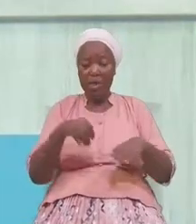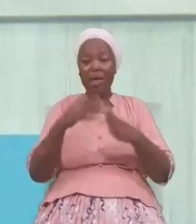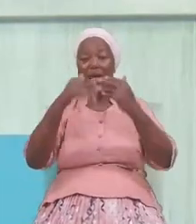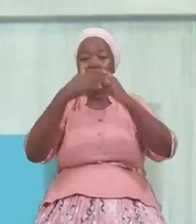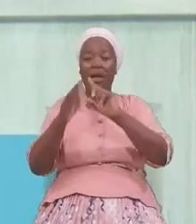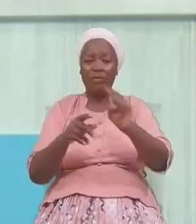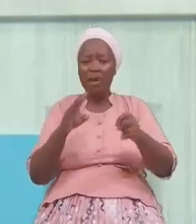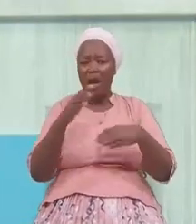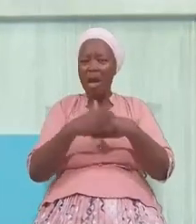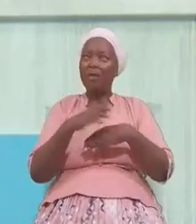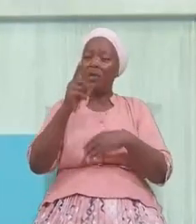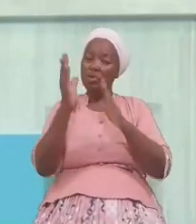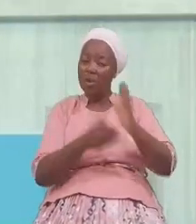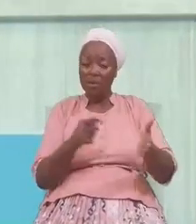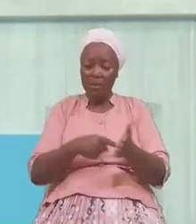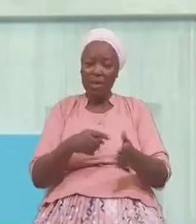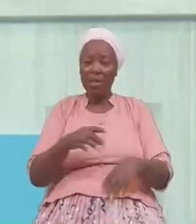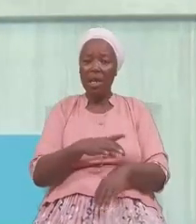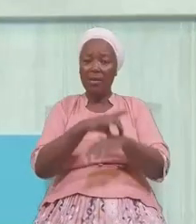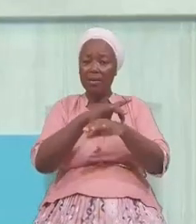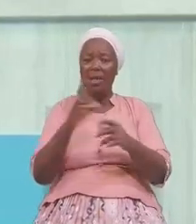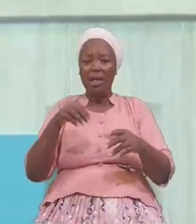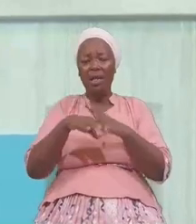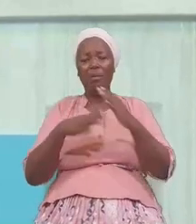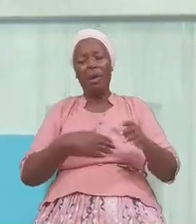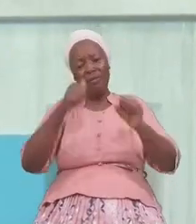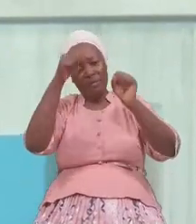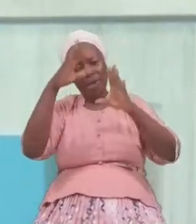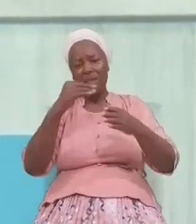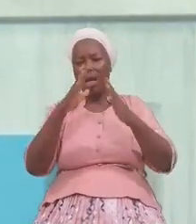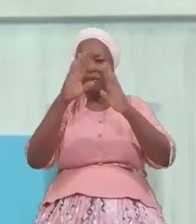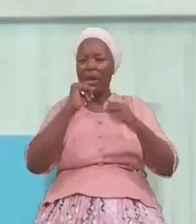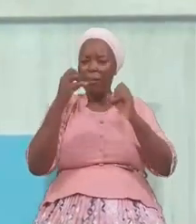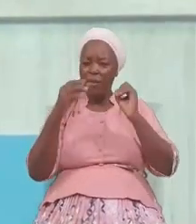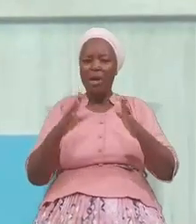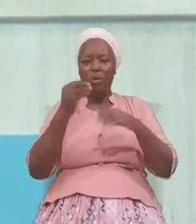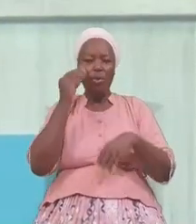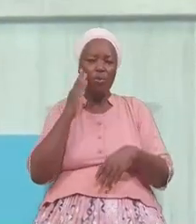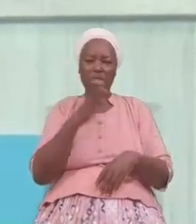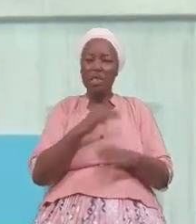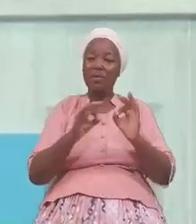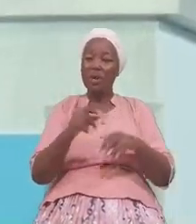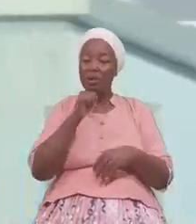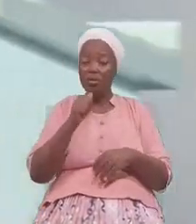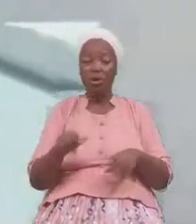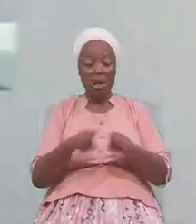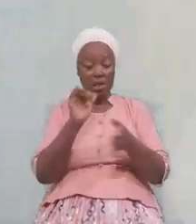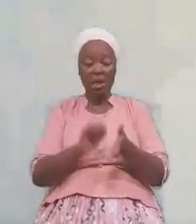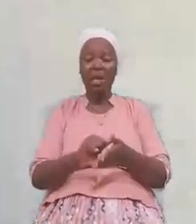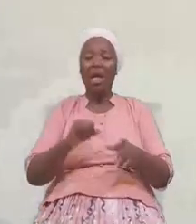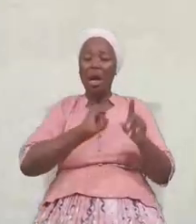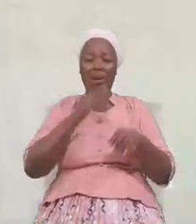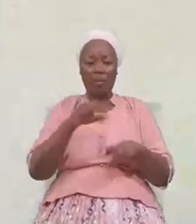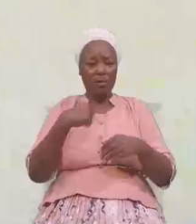vécu ici-bas, dans la maison de mon père, il y a plusieurs demeures. Si cela n'était pas, je vous l'aurais dit. Je vais vous